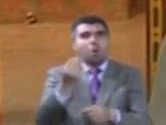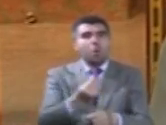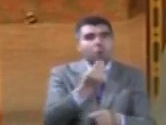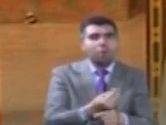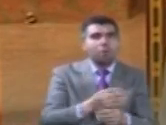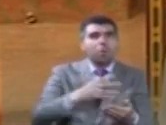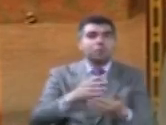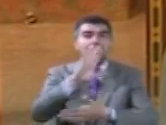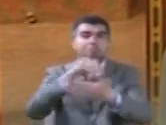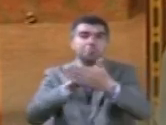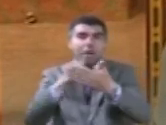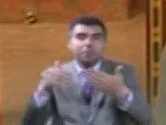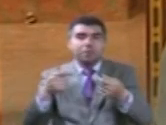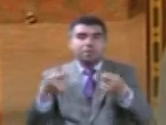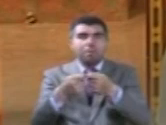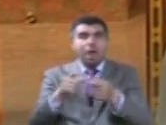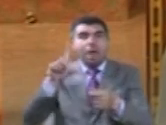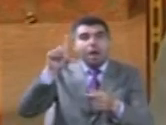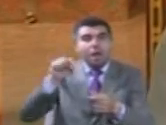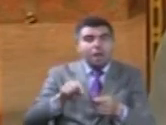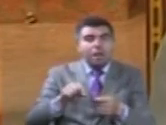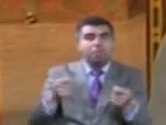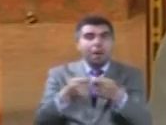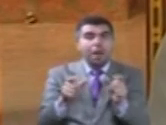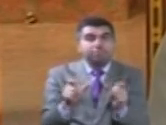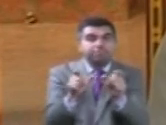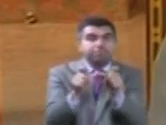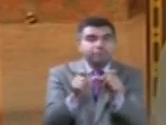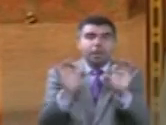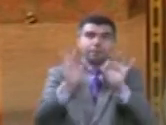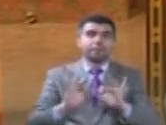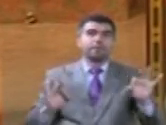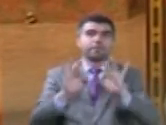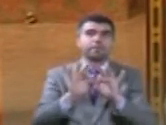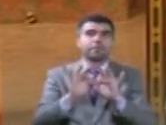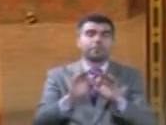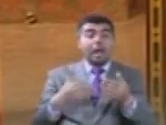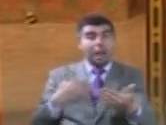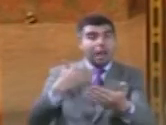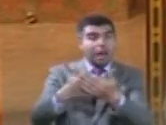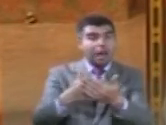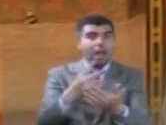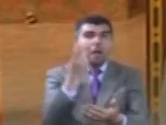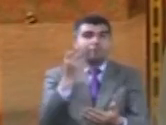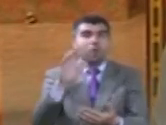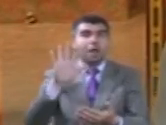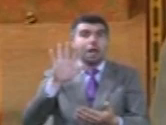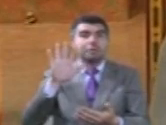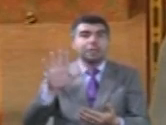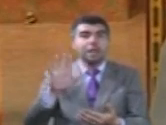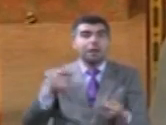هناك نقص كبير على مستوى الحماية. لذلك إحنا في 2015 نهاية المشوار ديال الخطة